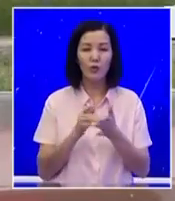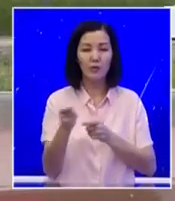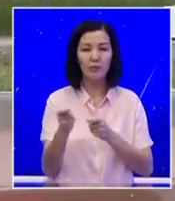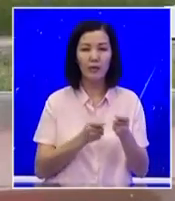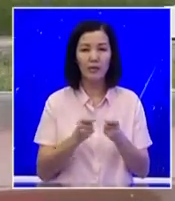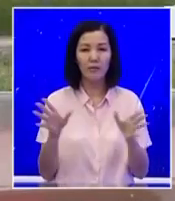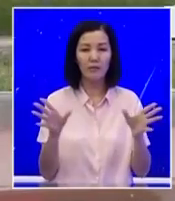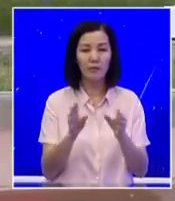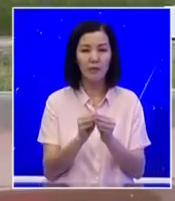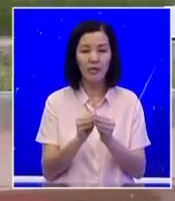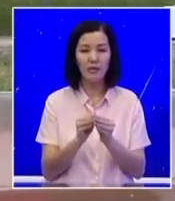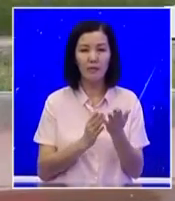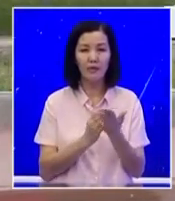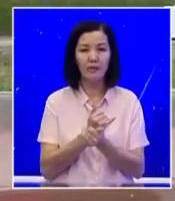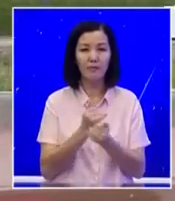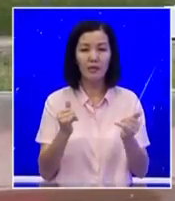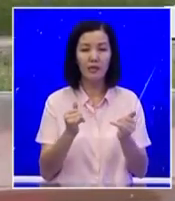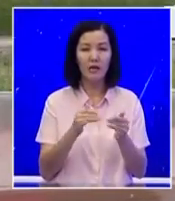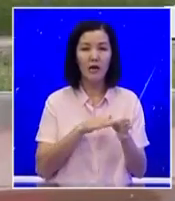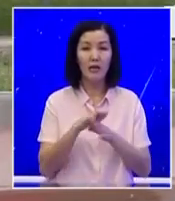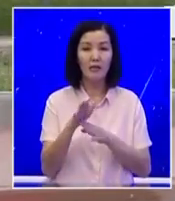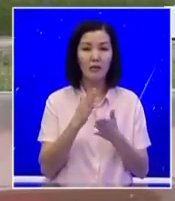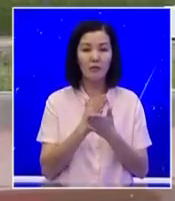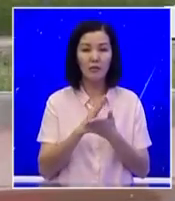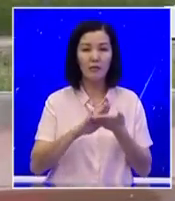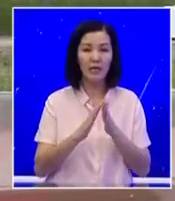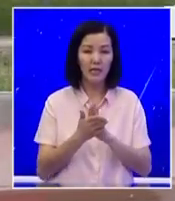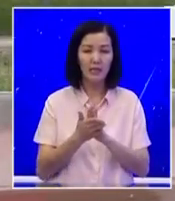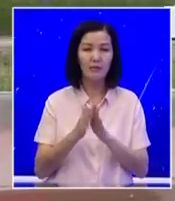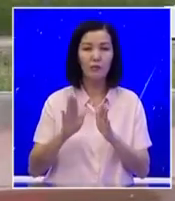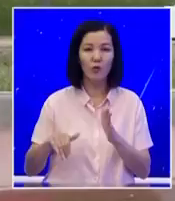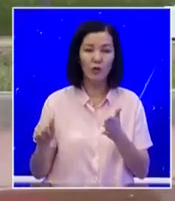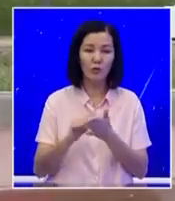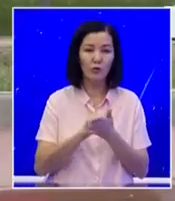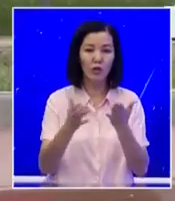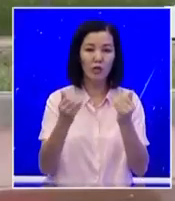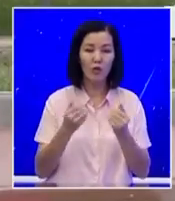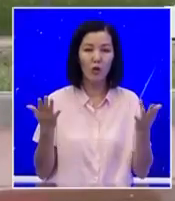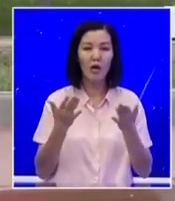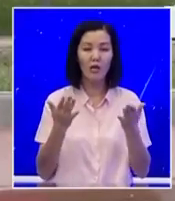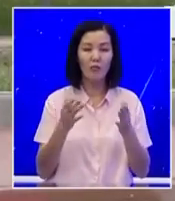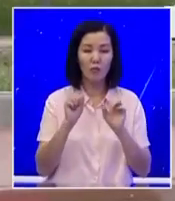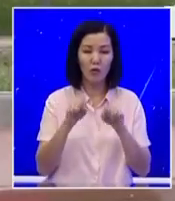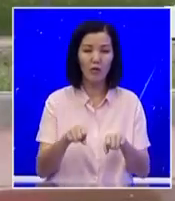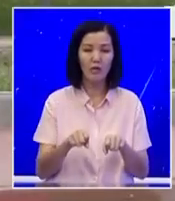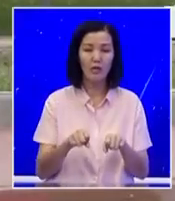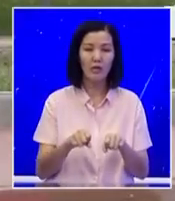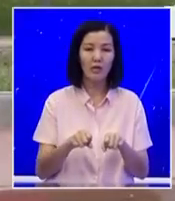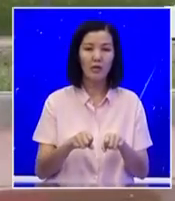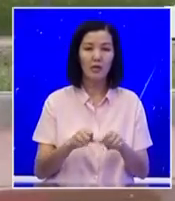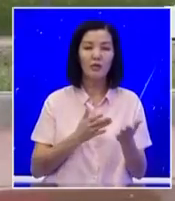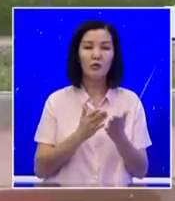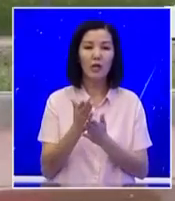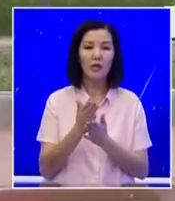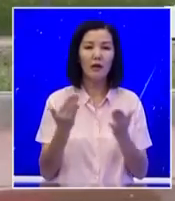басқармасымен бірлесіп қызмет жұмыс істеп жатырмыз. Сол кісілердің жаңағы сертификат алуға, қалай сертификат алуға болады, сол салада